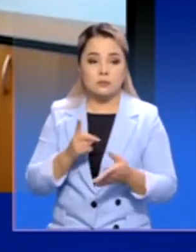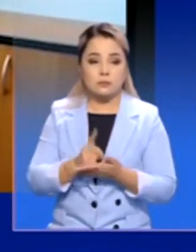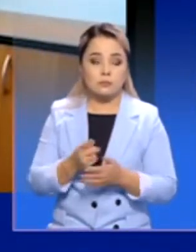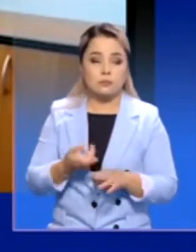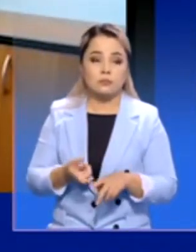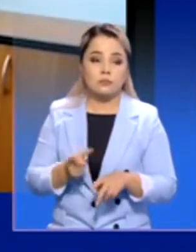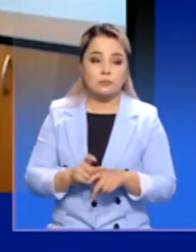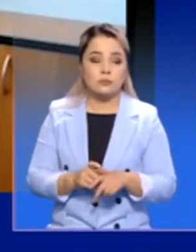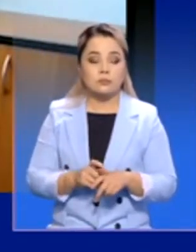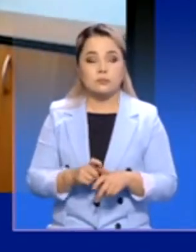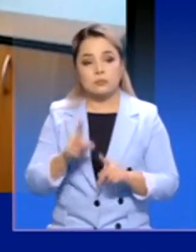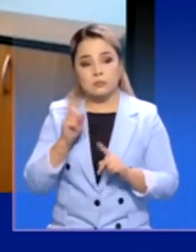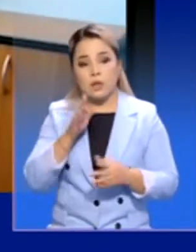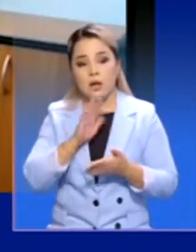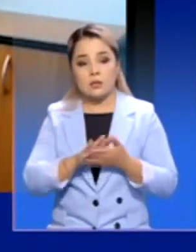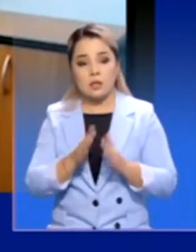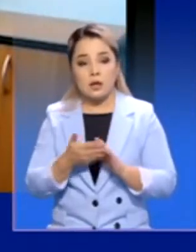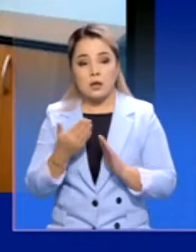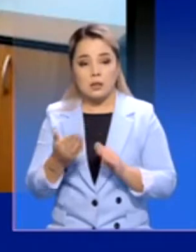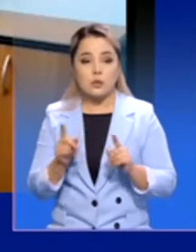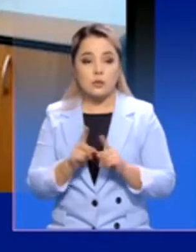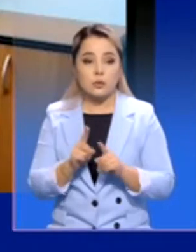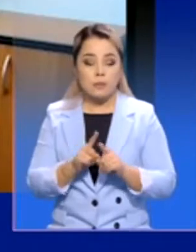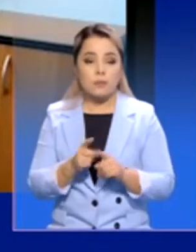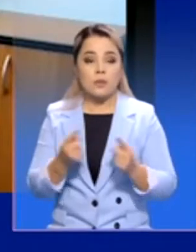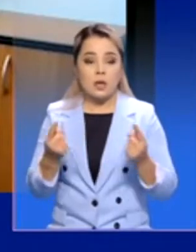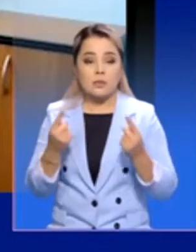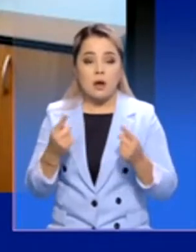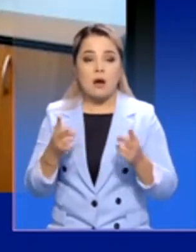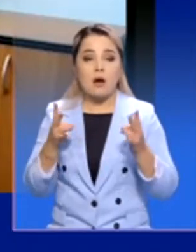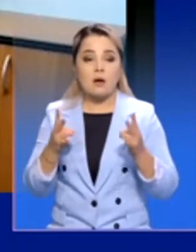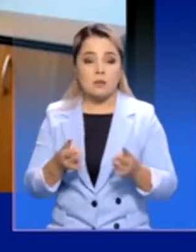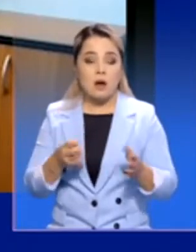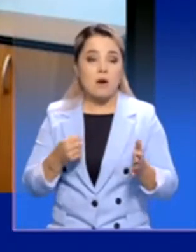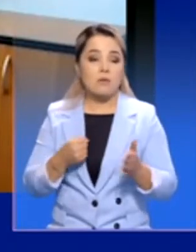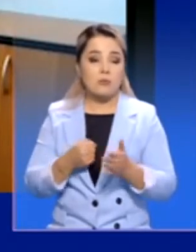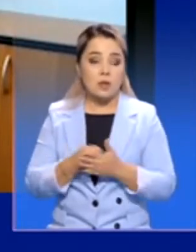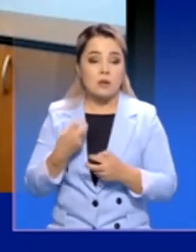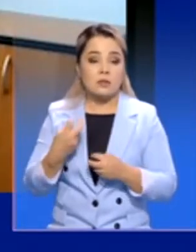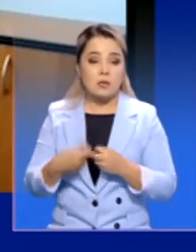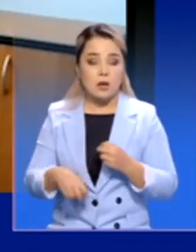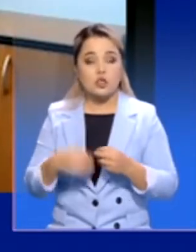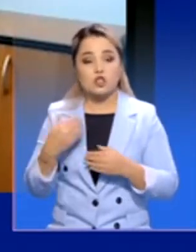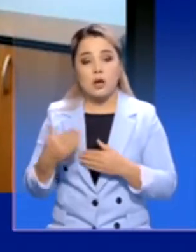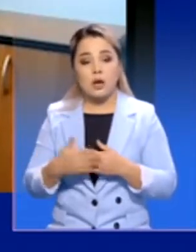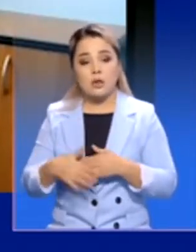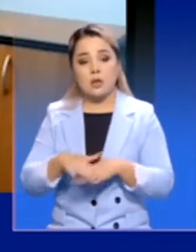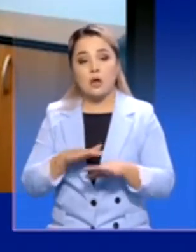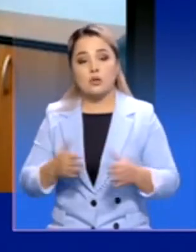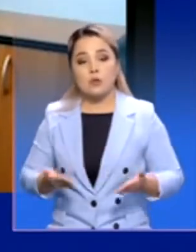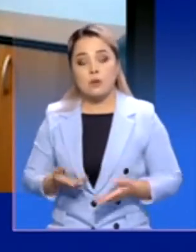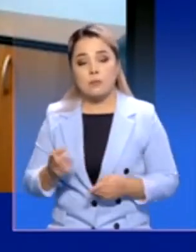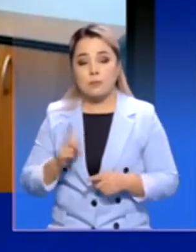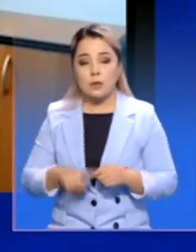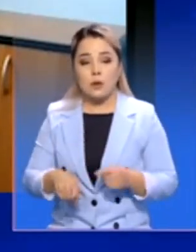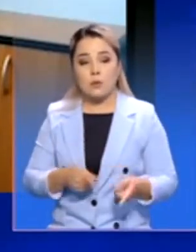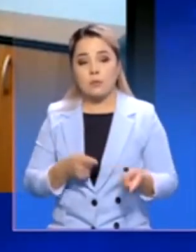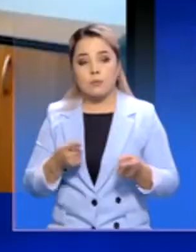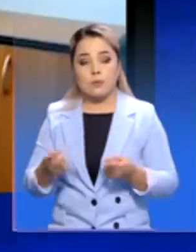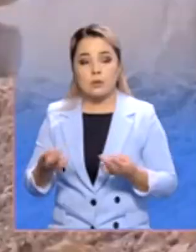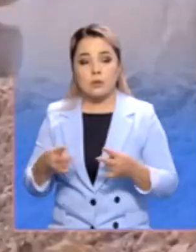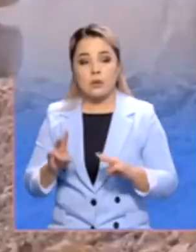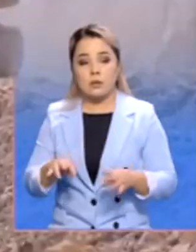тең. Заманауи атом электр станцияларында ең ірі деген апат болған күннің өзінде жақын жердегі тұрғындарды көшірудің қажеті